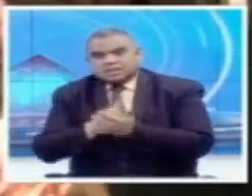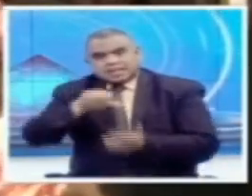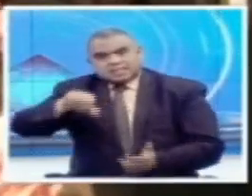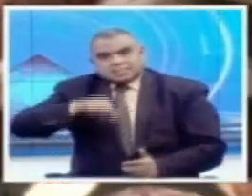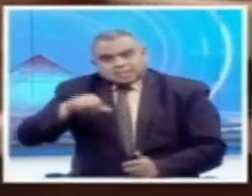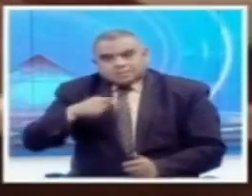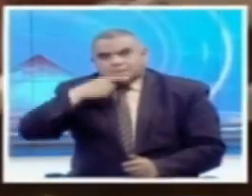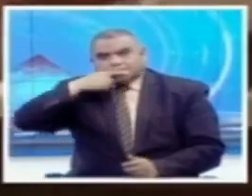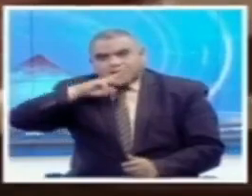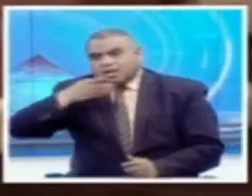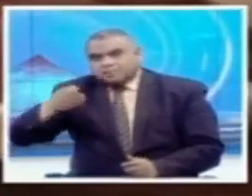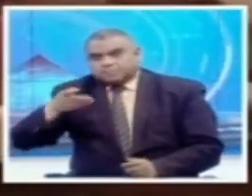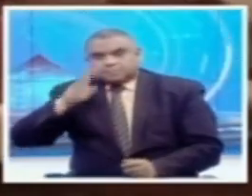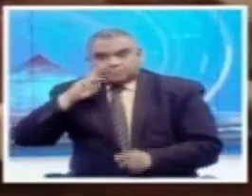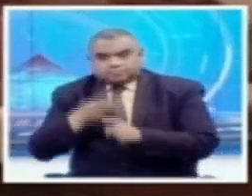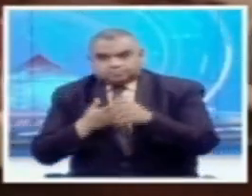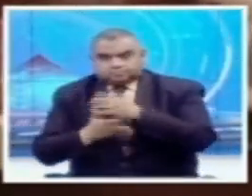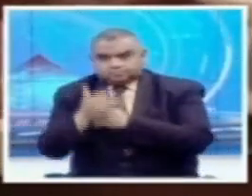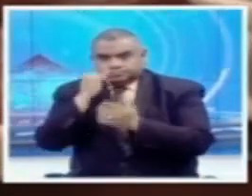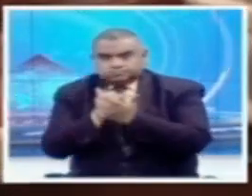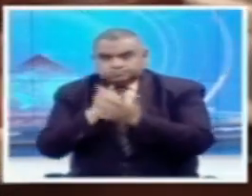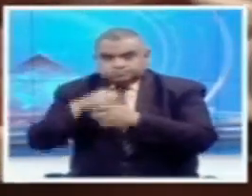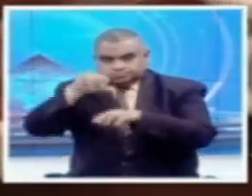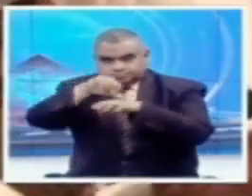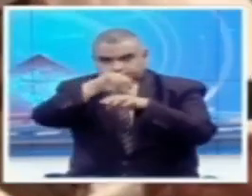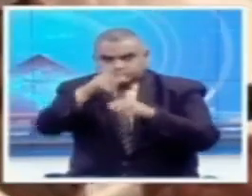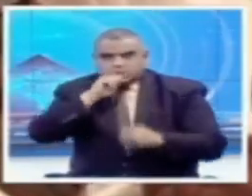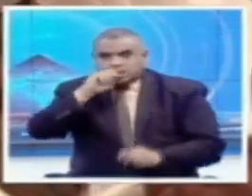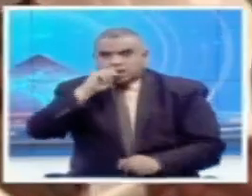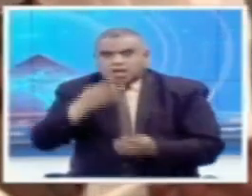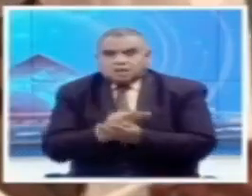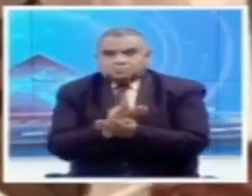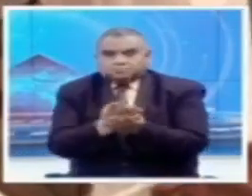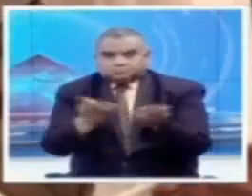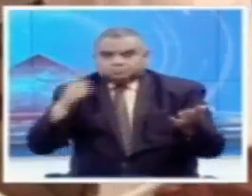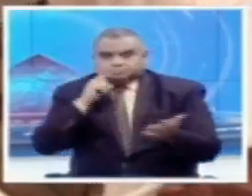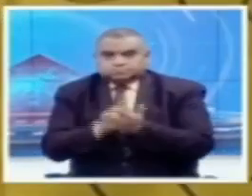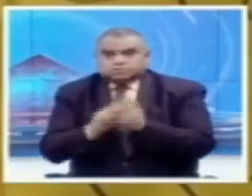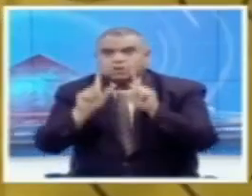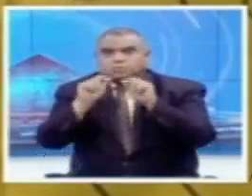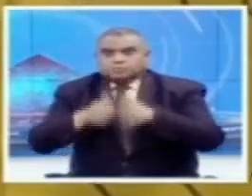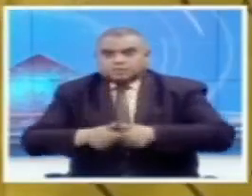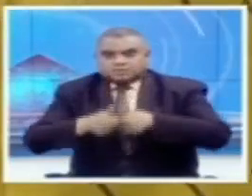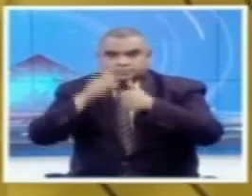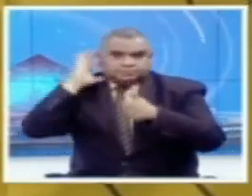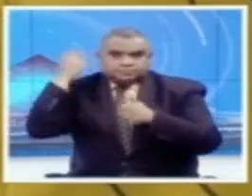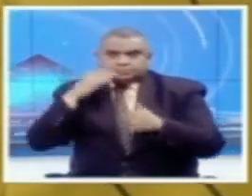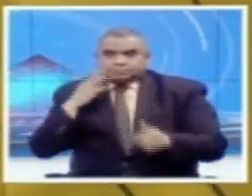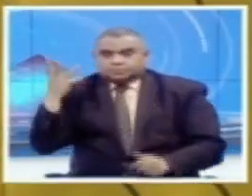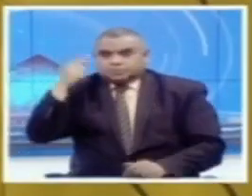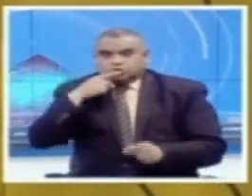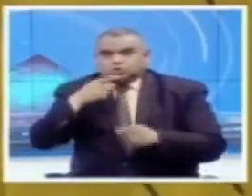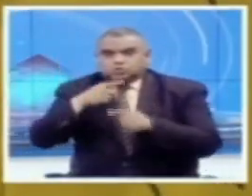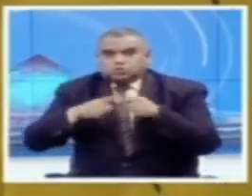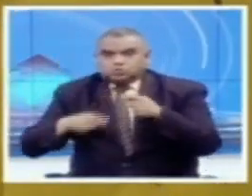ويميش رمضان. فهنا يبدو شبيها لأماكن أخرى من حيث اللحوم المعروضة سواء في الجودة أو السعر، والتخفيض يصل إلى النصف